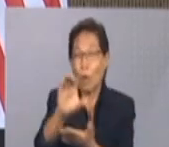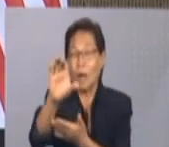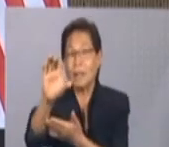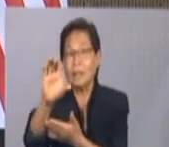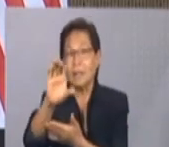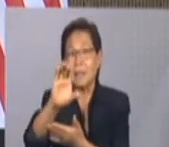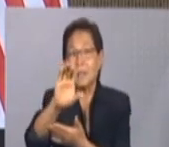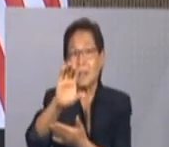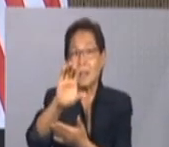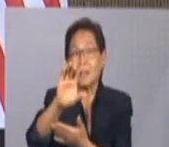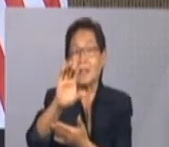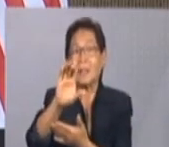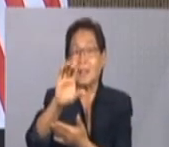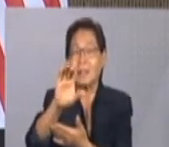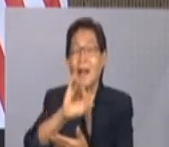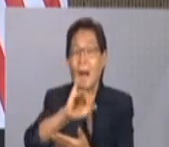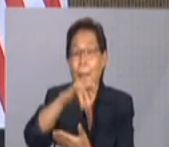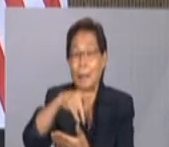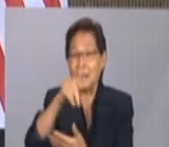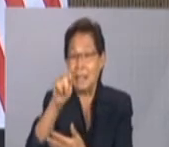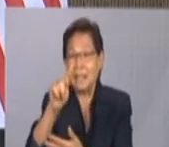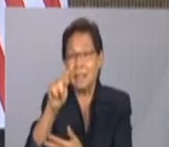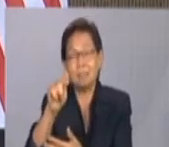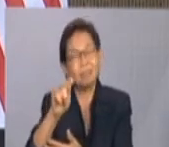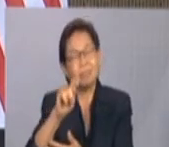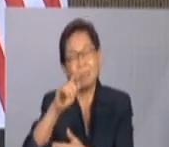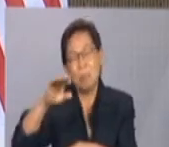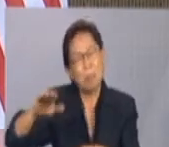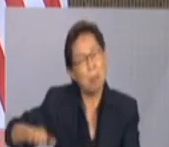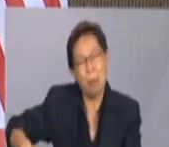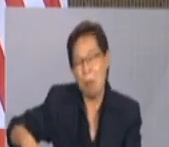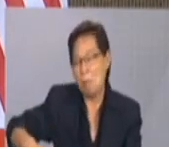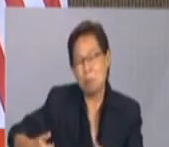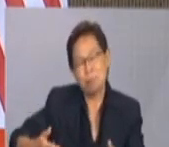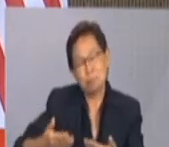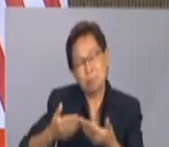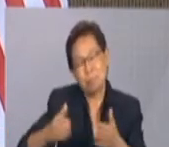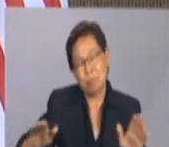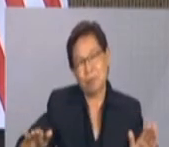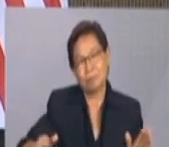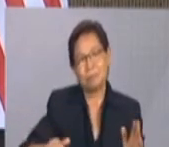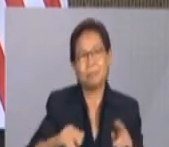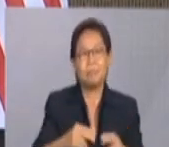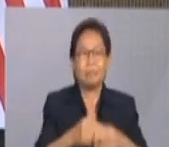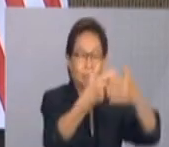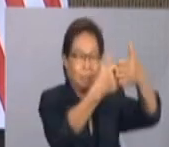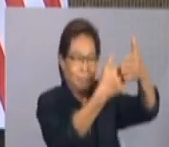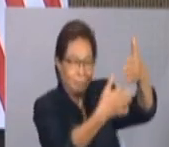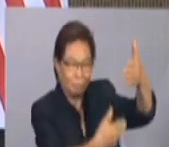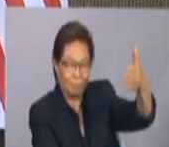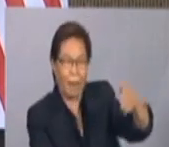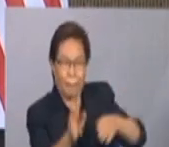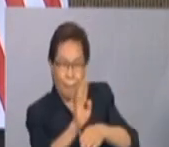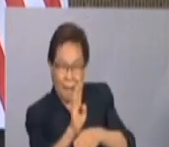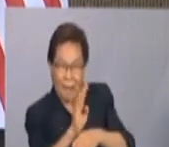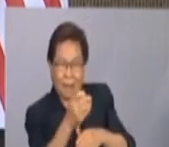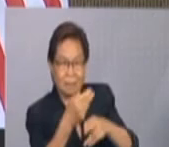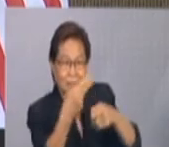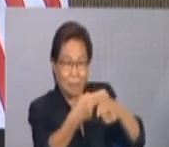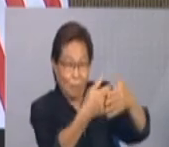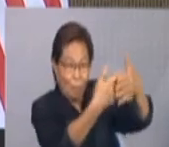institusi presenti masih belum boleh dibuka Hai senarai lengkap perniagaan atau